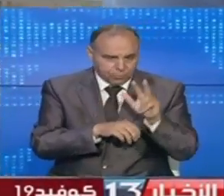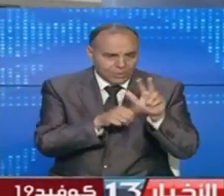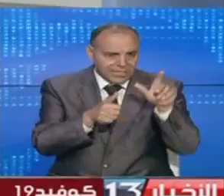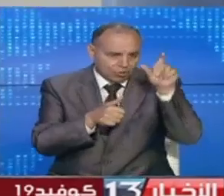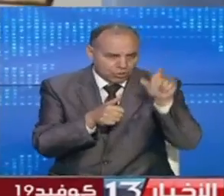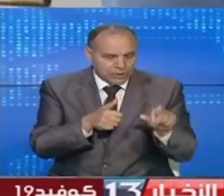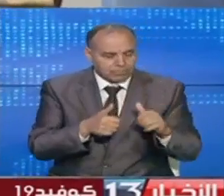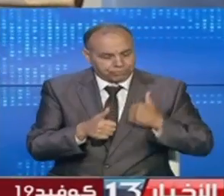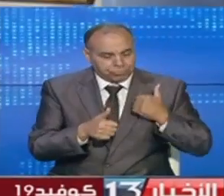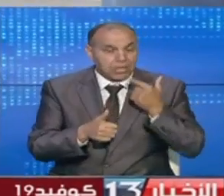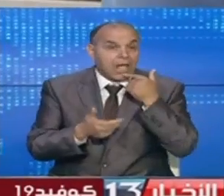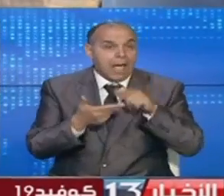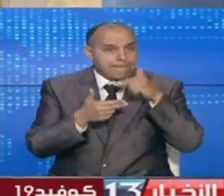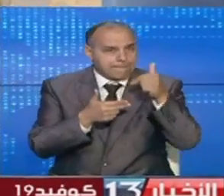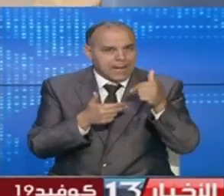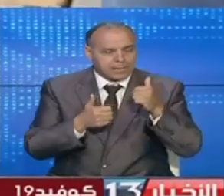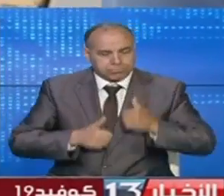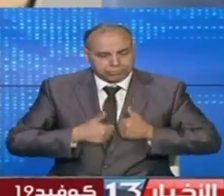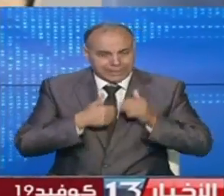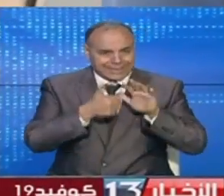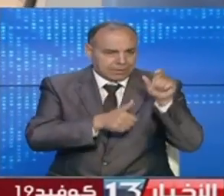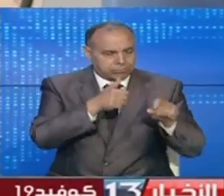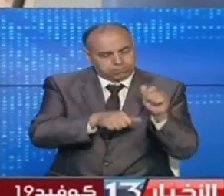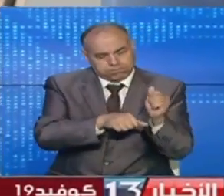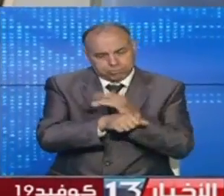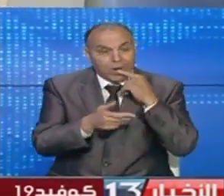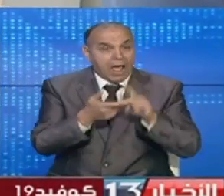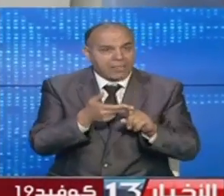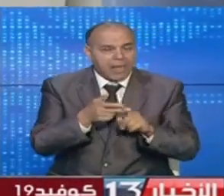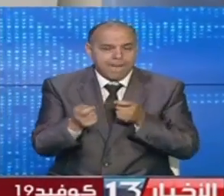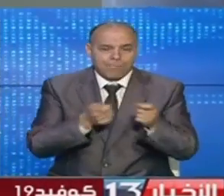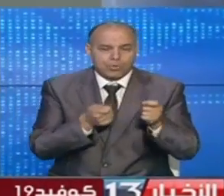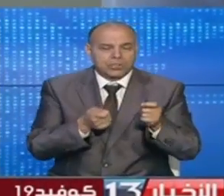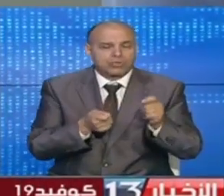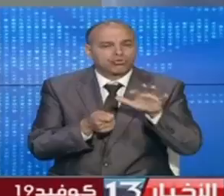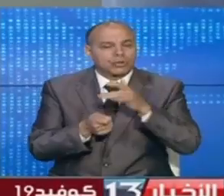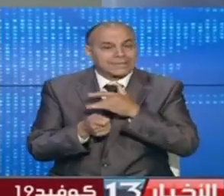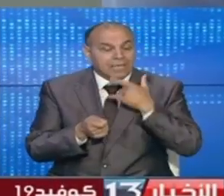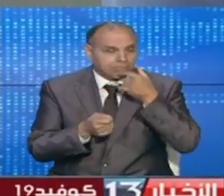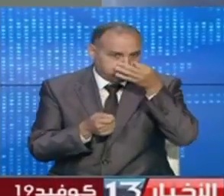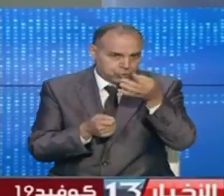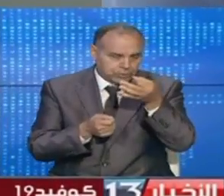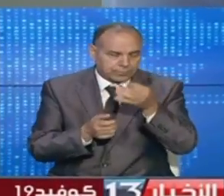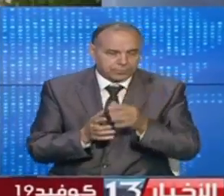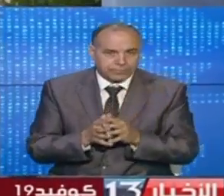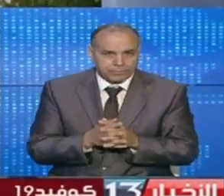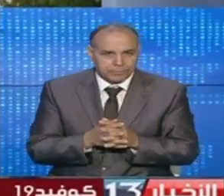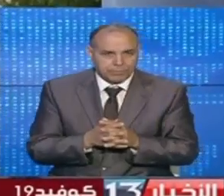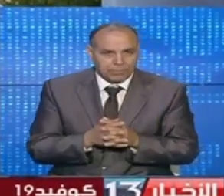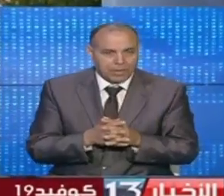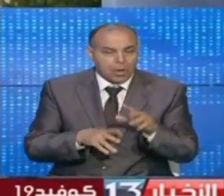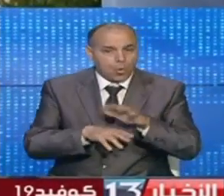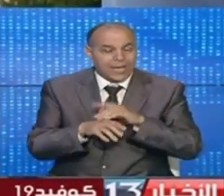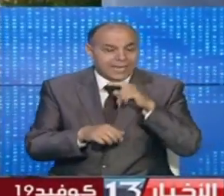36 شخصا، وذلك بعد تعافي 6 مصابين وفق ما أكده المدير الجهوي للصحة بالجهة سالم ناصري. وفي